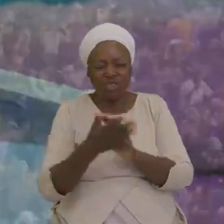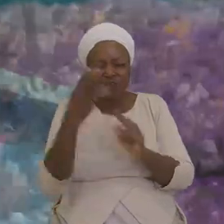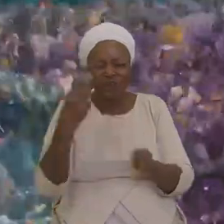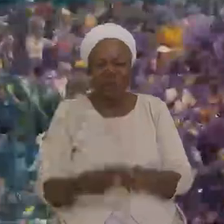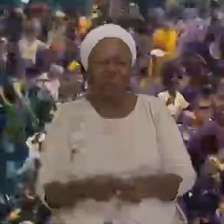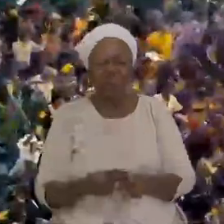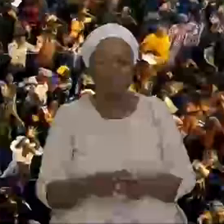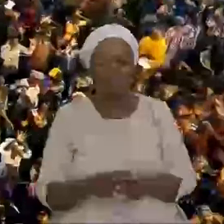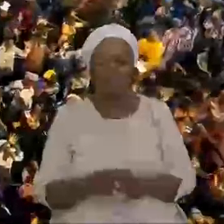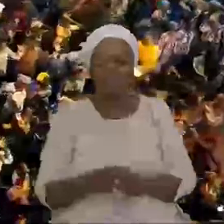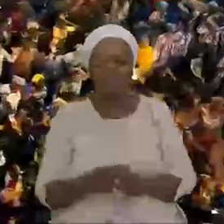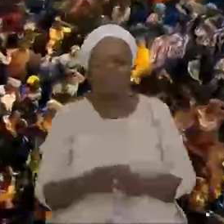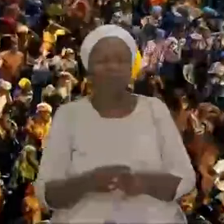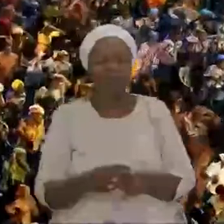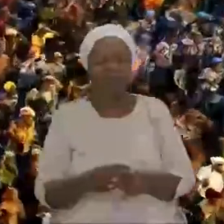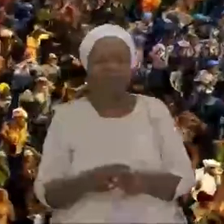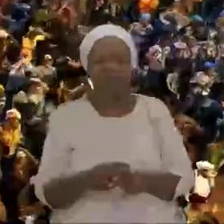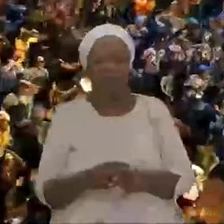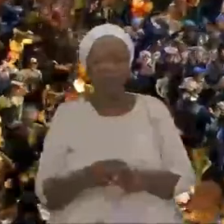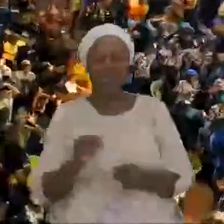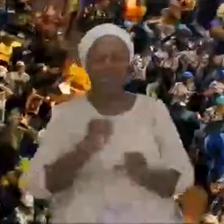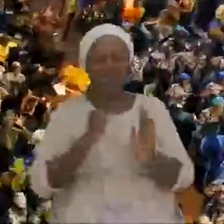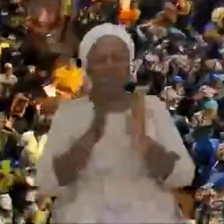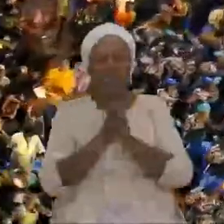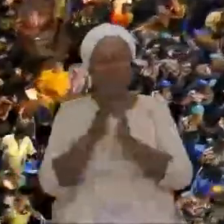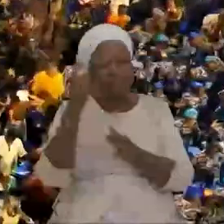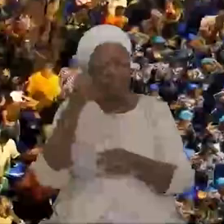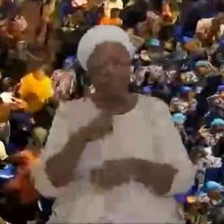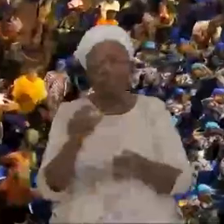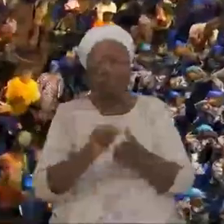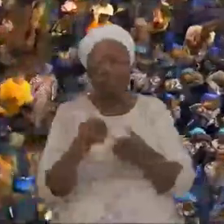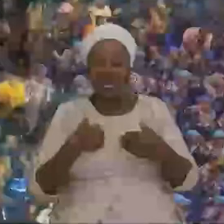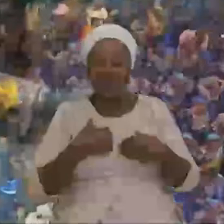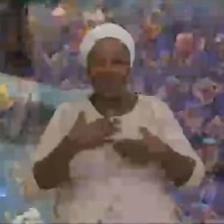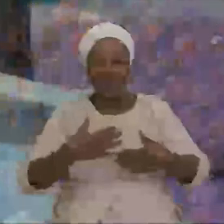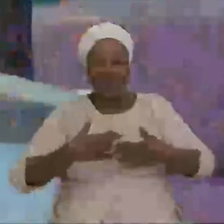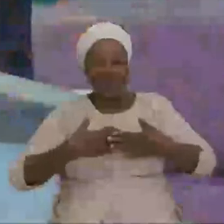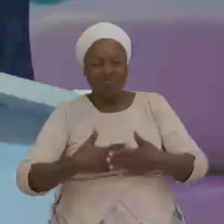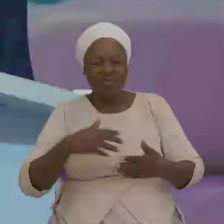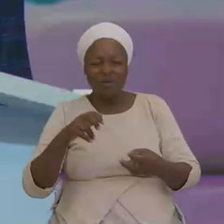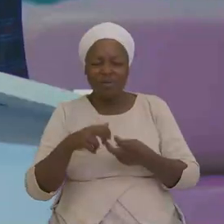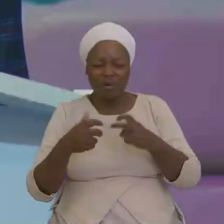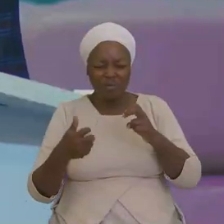de Jésus. Je prie pour ceux qui ont des problèmes de saignement,